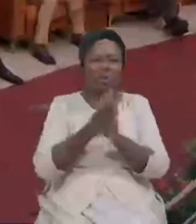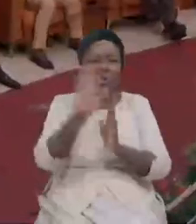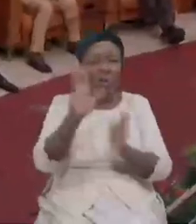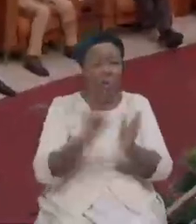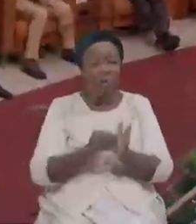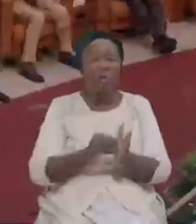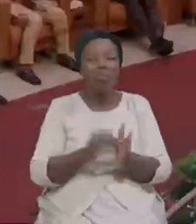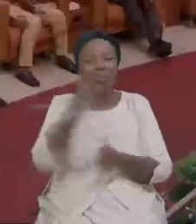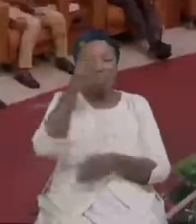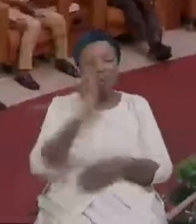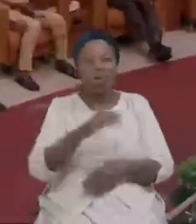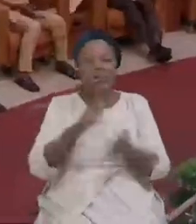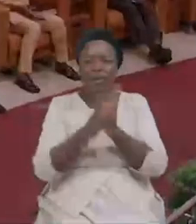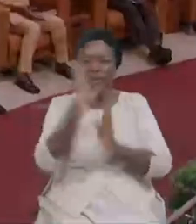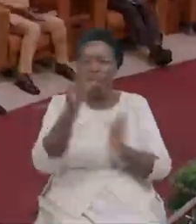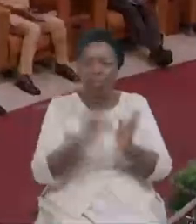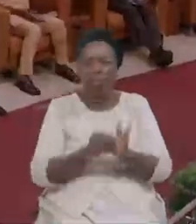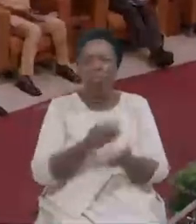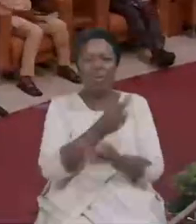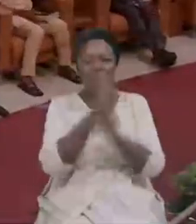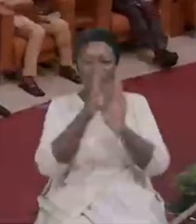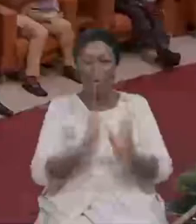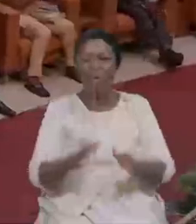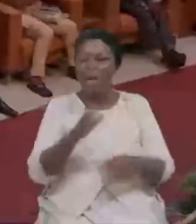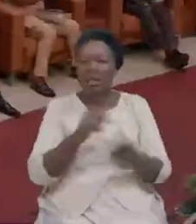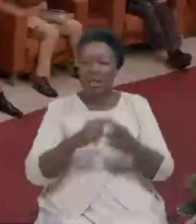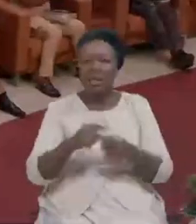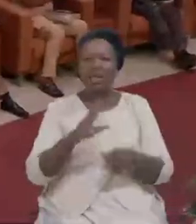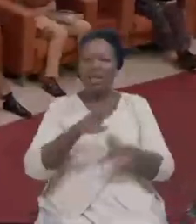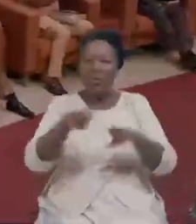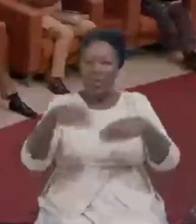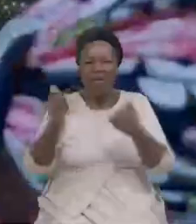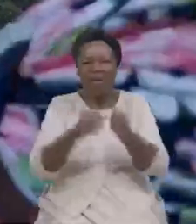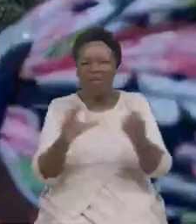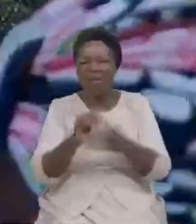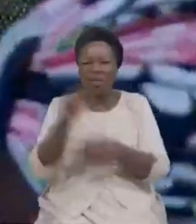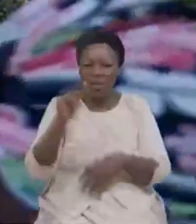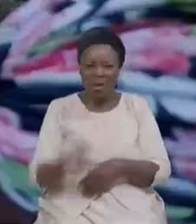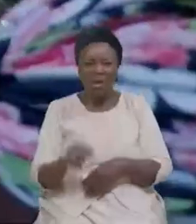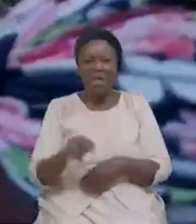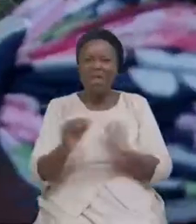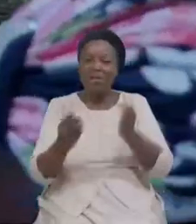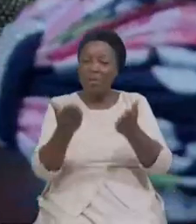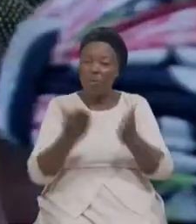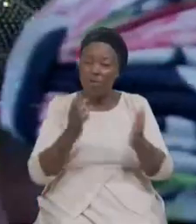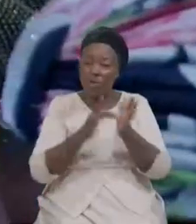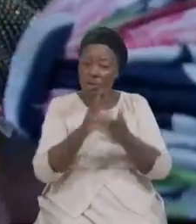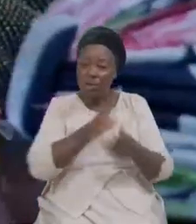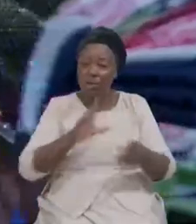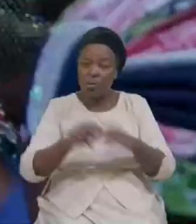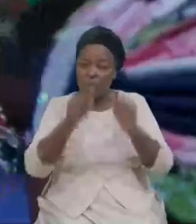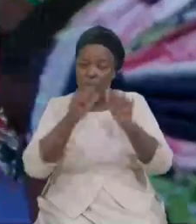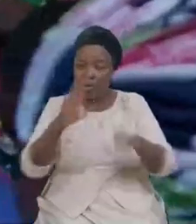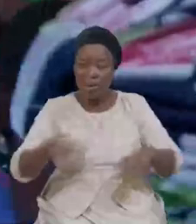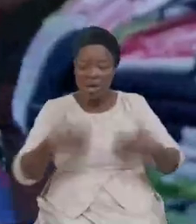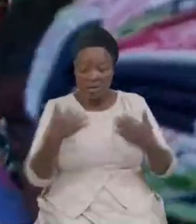Rédempteur. Et comme le sacrifice de Jésus-Christ a été fait et qu'il soit alors disponible pour toi. Si tu es là, lève la main, Dieu